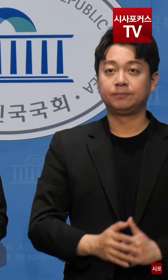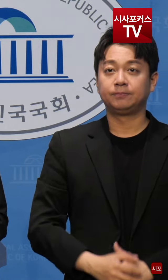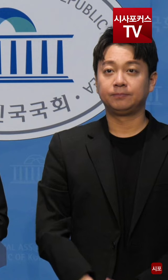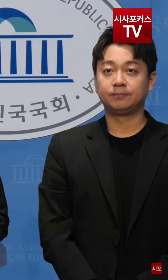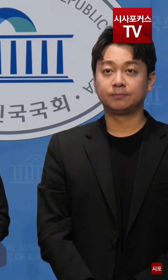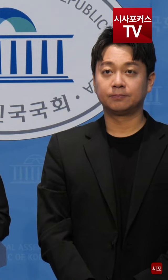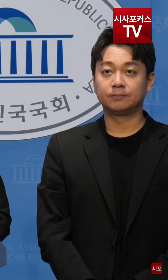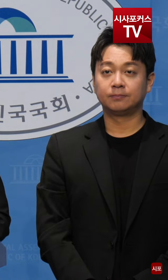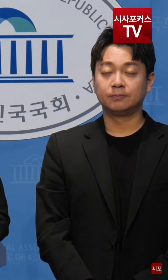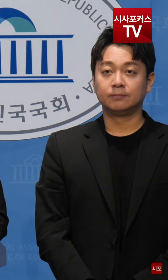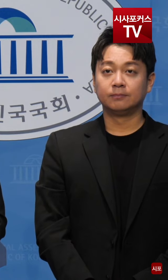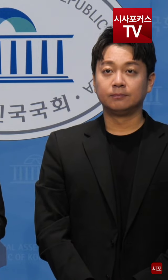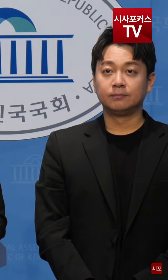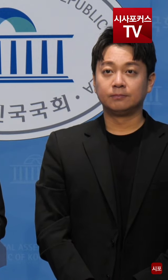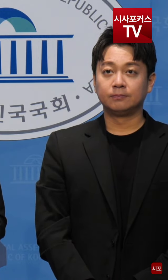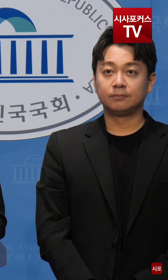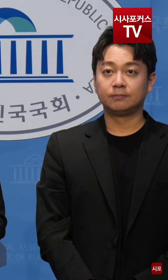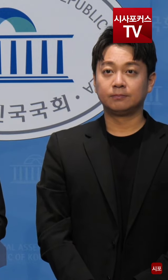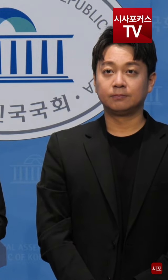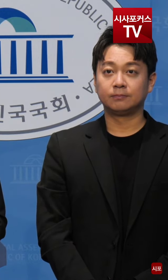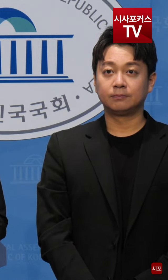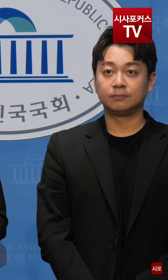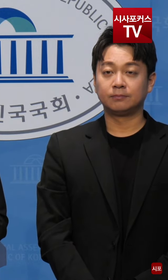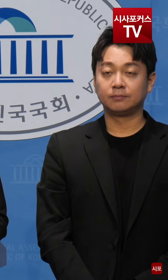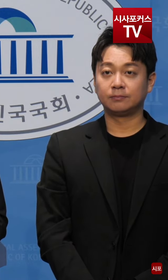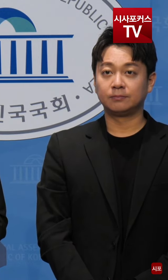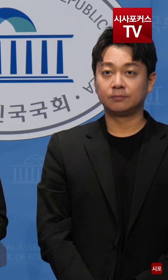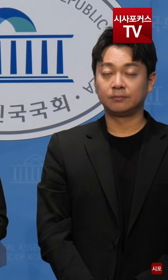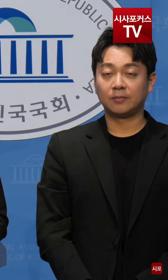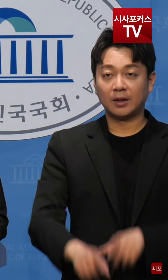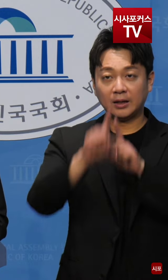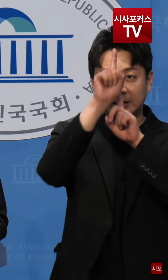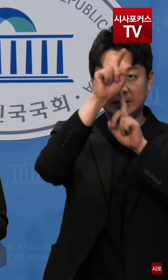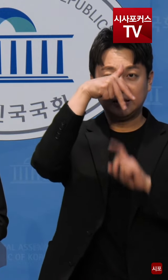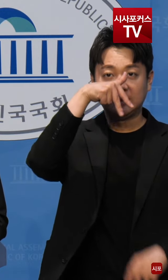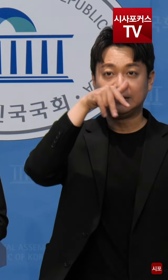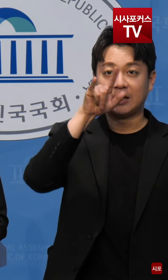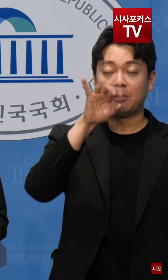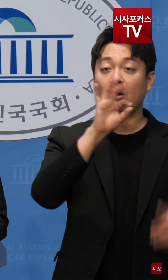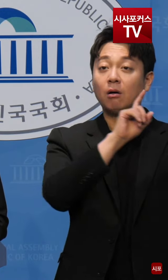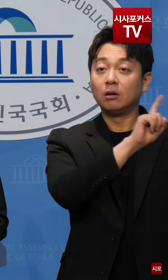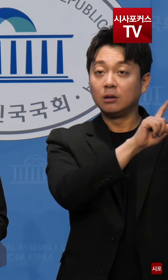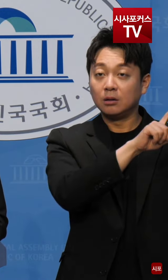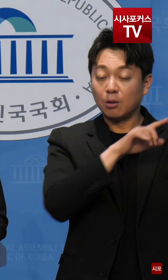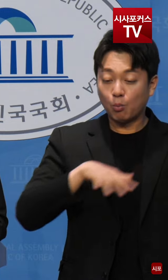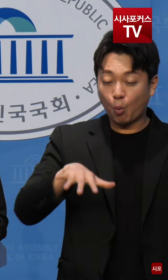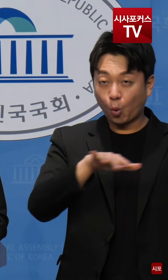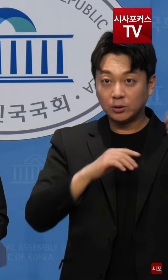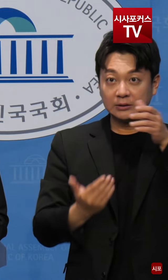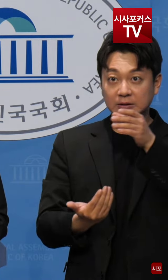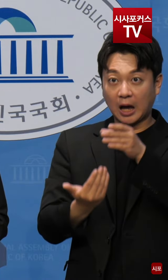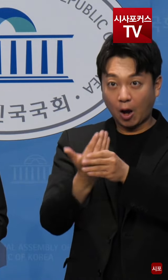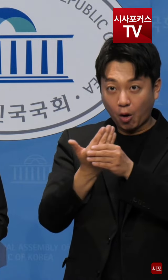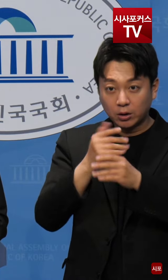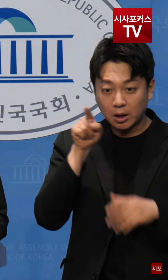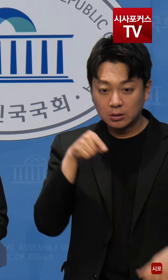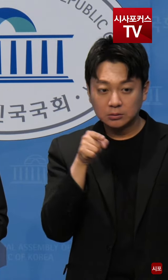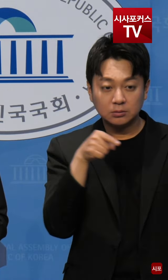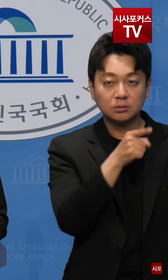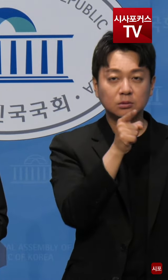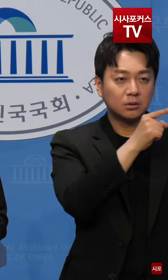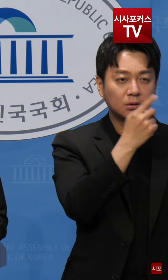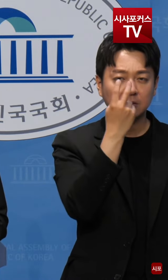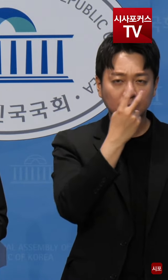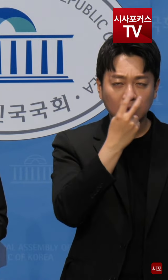이제 모든 초점은 당시의 경기도지사 이재명 대표에게로 향하고 있습니다. 이 대표에